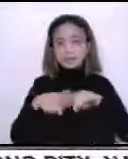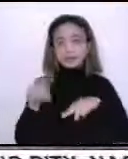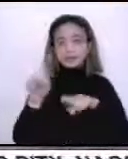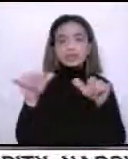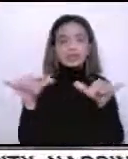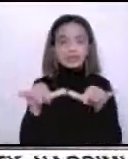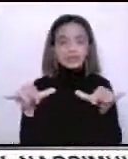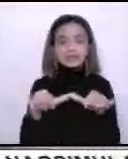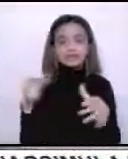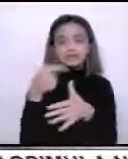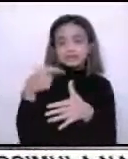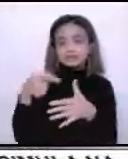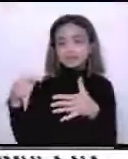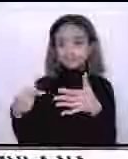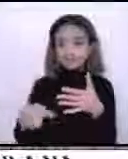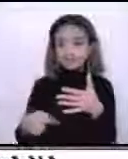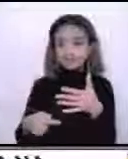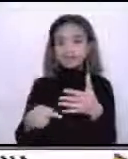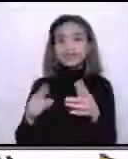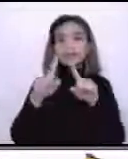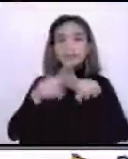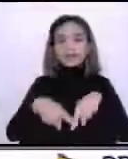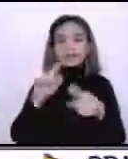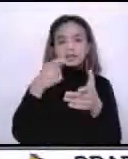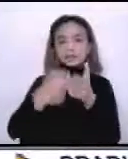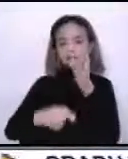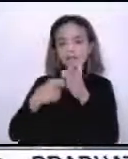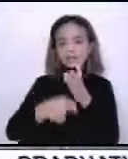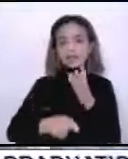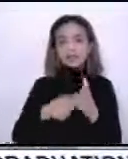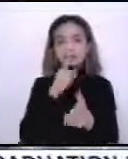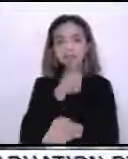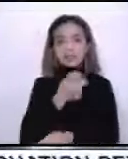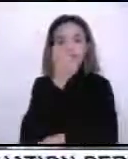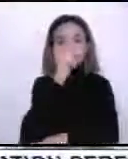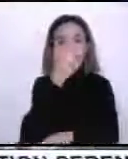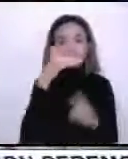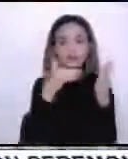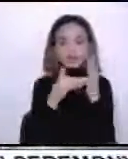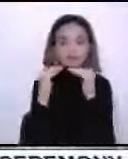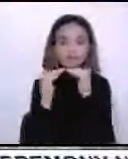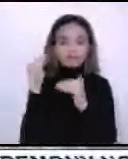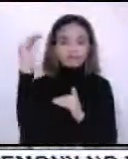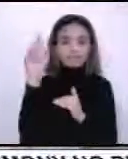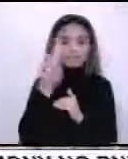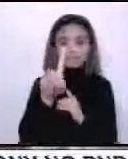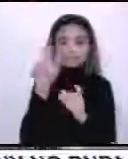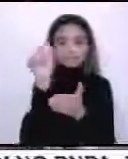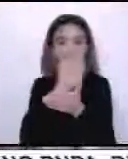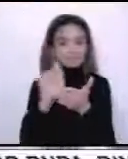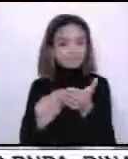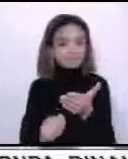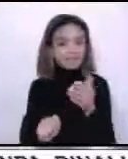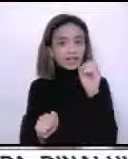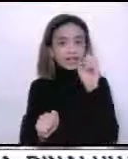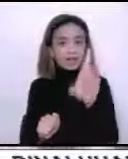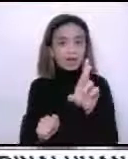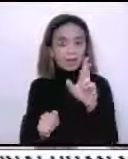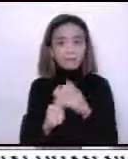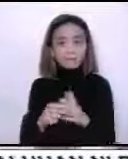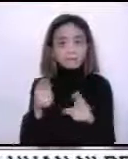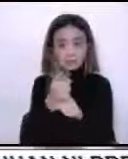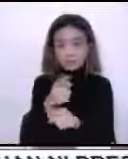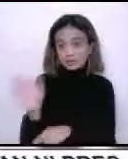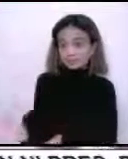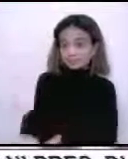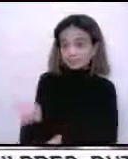wood art ang presyuhan. Nagkakahalaga ng 10,000 pataas ang isang obra. O hindi ba, bongga? Hindi naman po